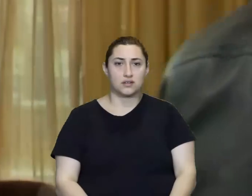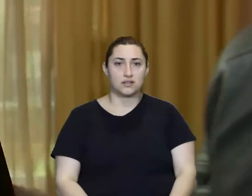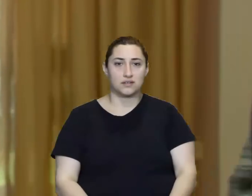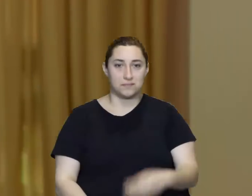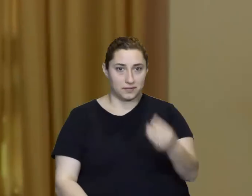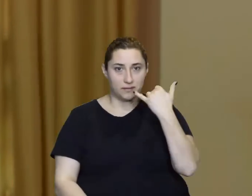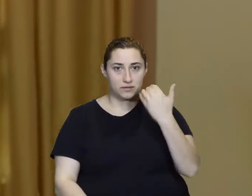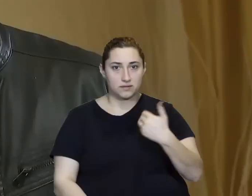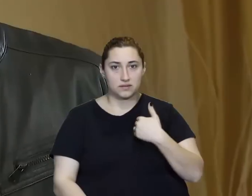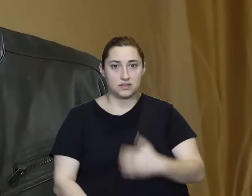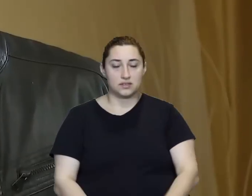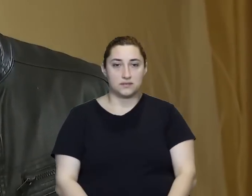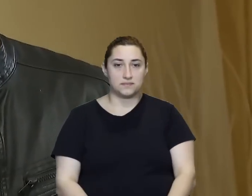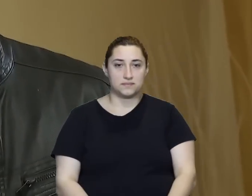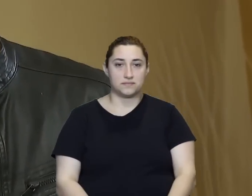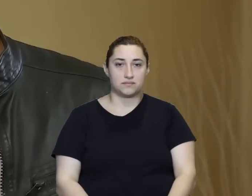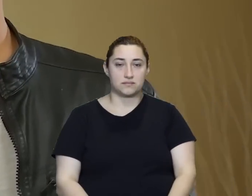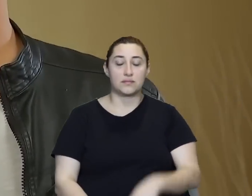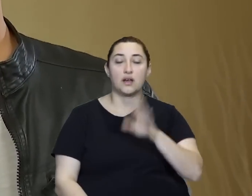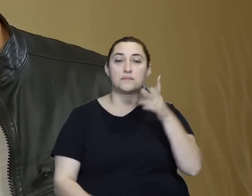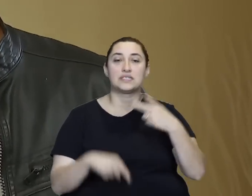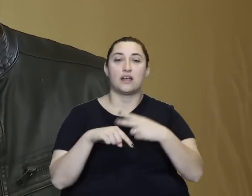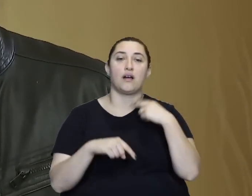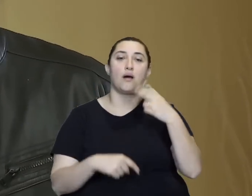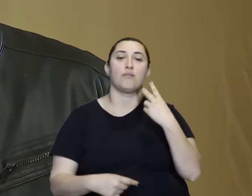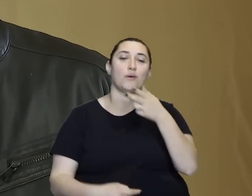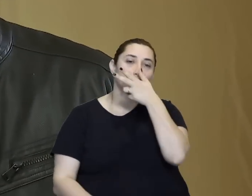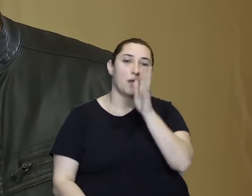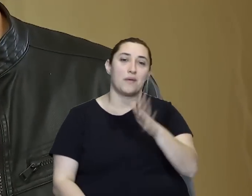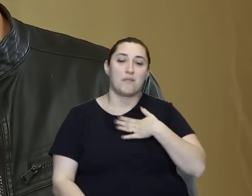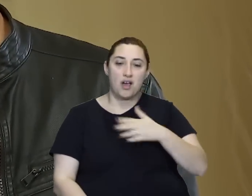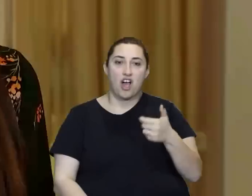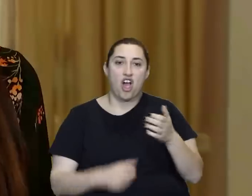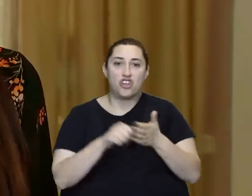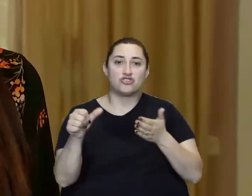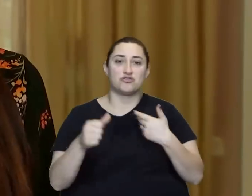duyana kadar. Alayım. Aa Zehra abla ya, kusura bakma, ben